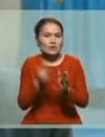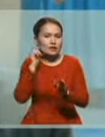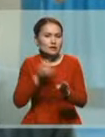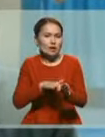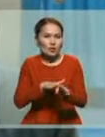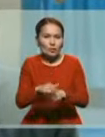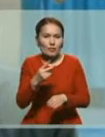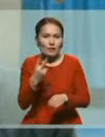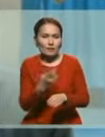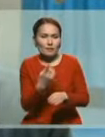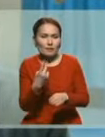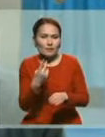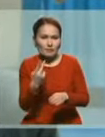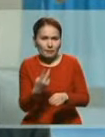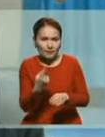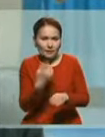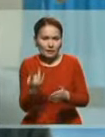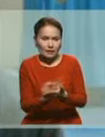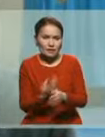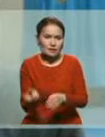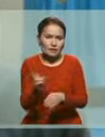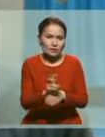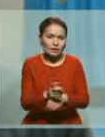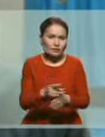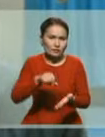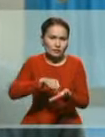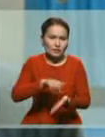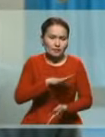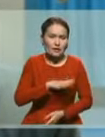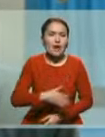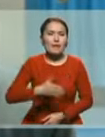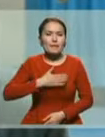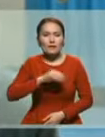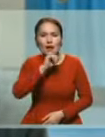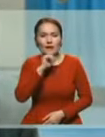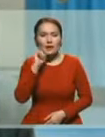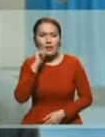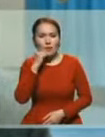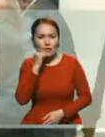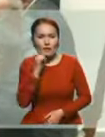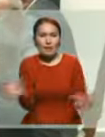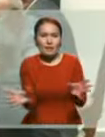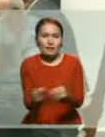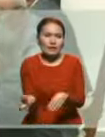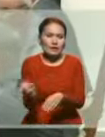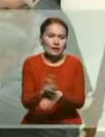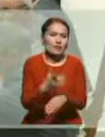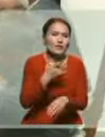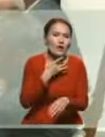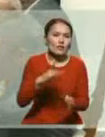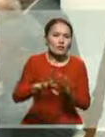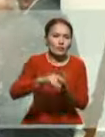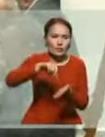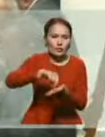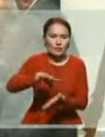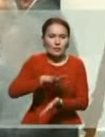күн. Атам, апам бәрі дауыс беріп жатыр. Менің дауысым маңызды. Бимахамбетовтер